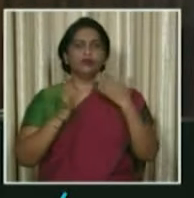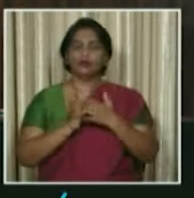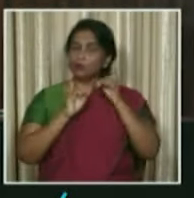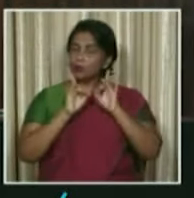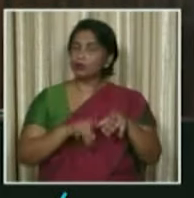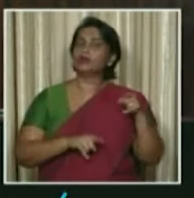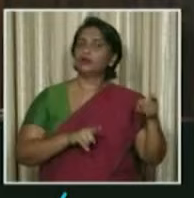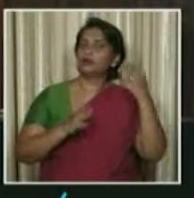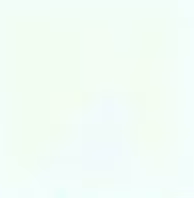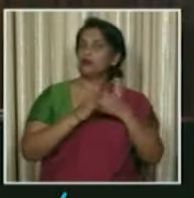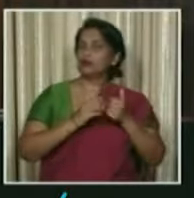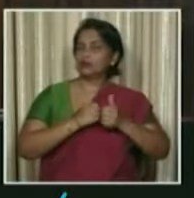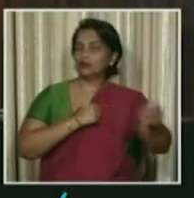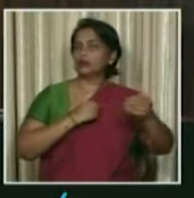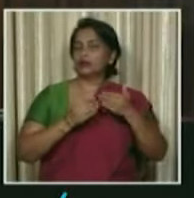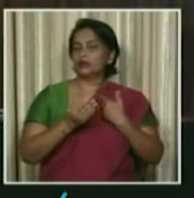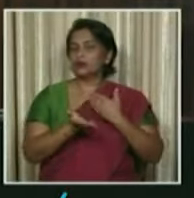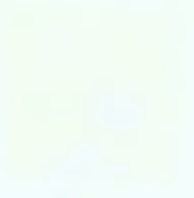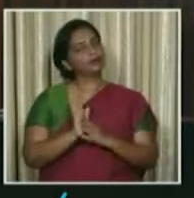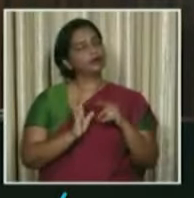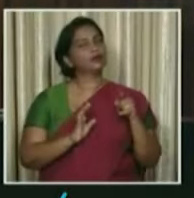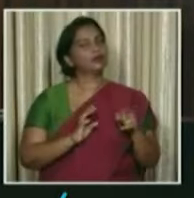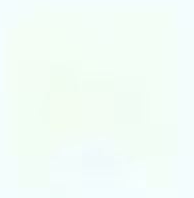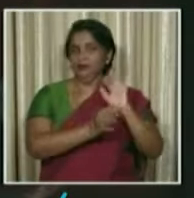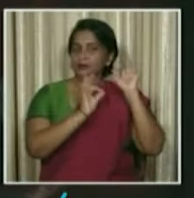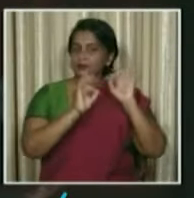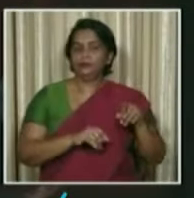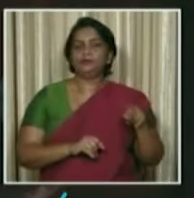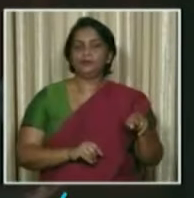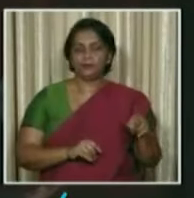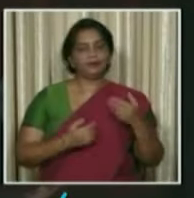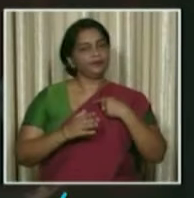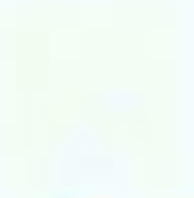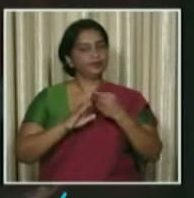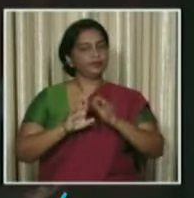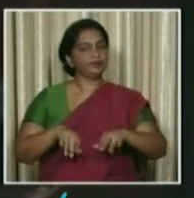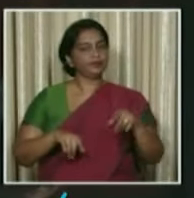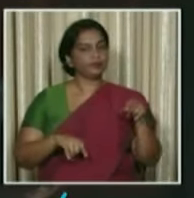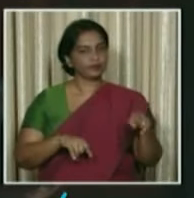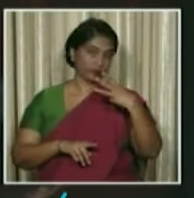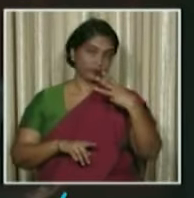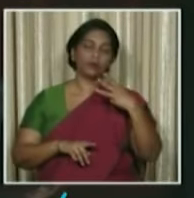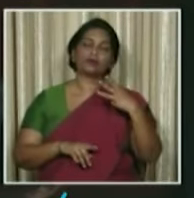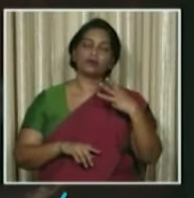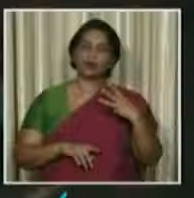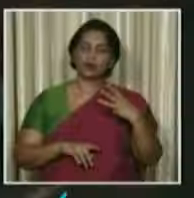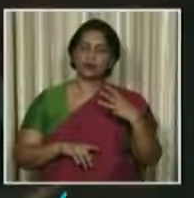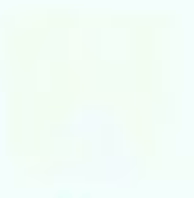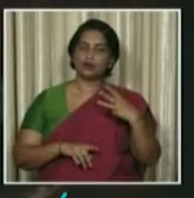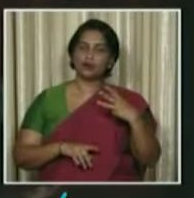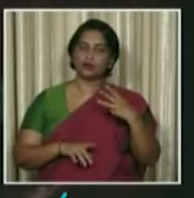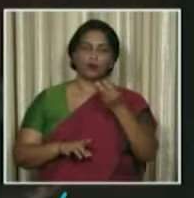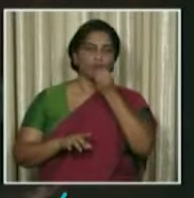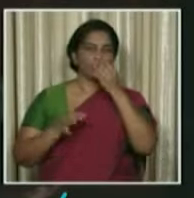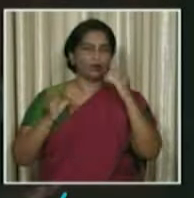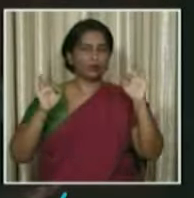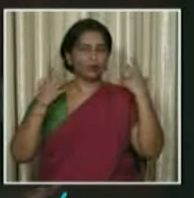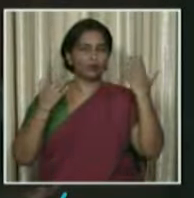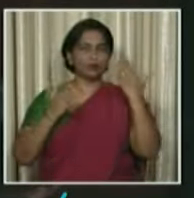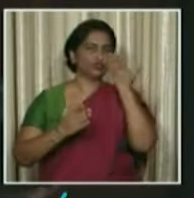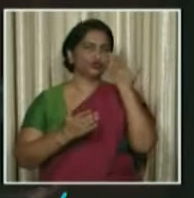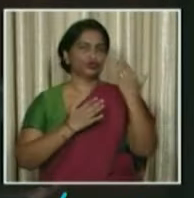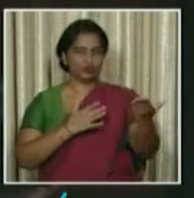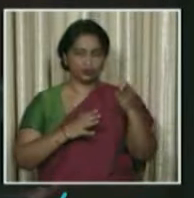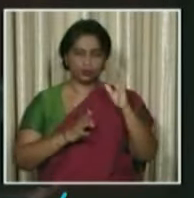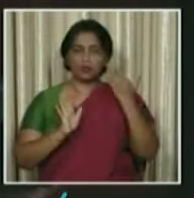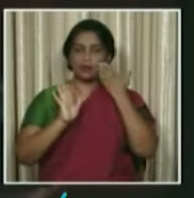මේ සඳහා ගත වූ කෙටි කාලීන මාර්ග පිළිබඳ කාර්යක සභාවේ වාර්තා. අපේ රටේ දරුවන්ගෙන් 3න් 1ක් තීව්‍ර මන්ද පෝෂණ ලක්ෂණ පෙන්නනවා